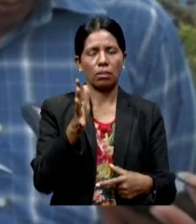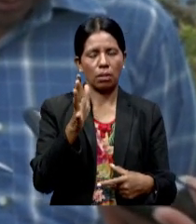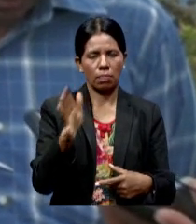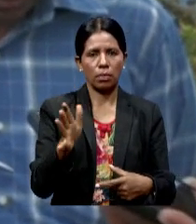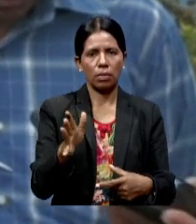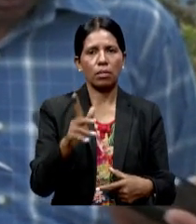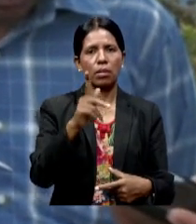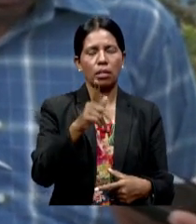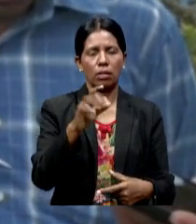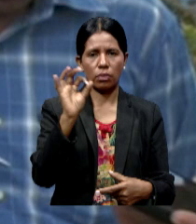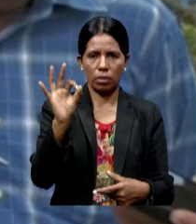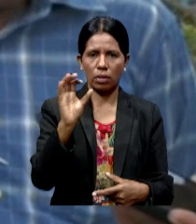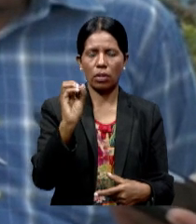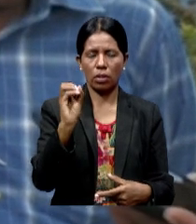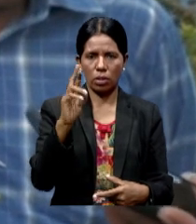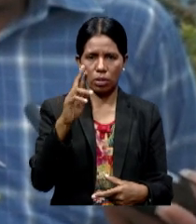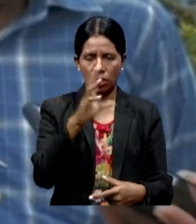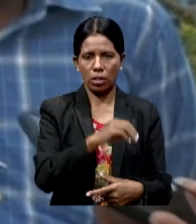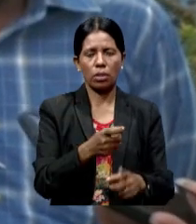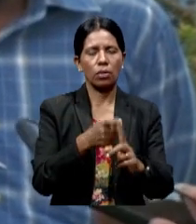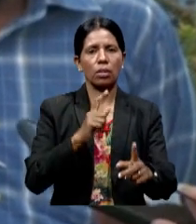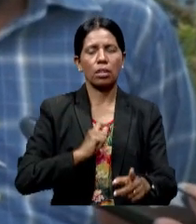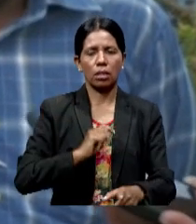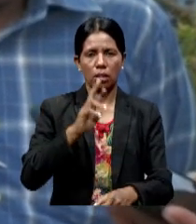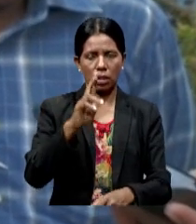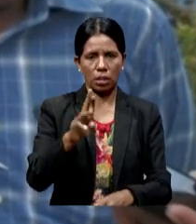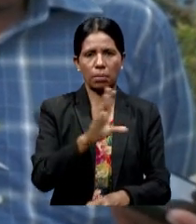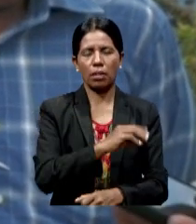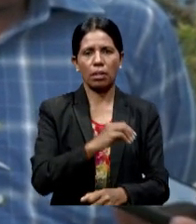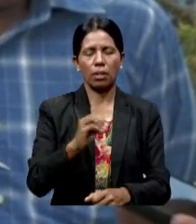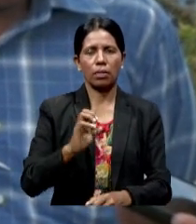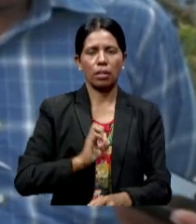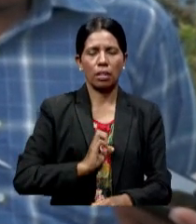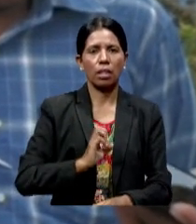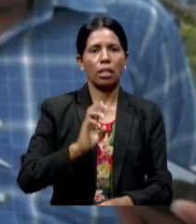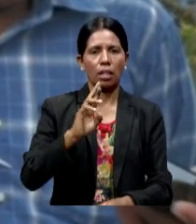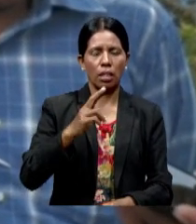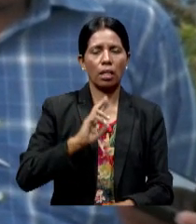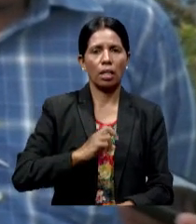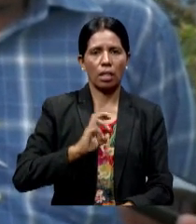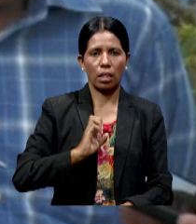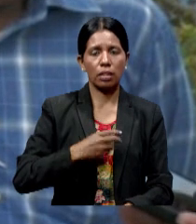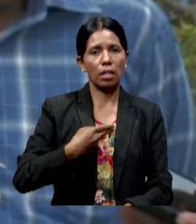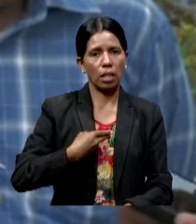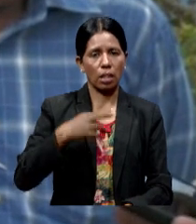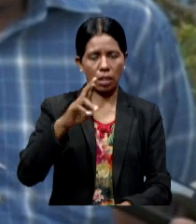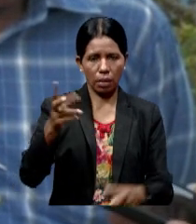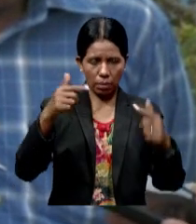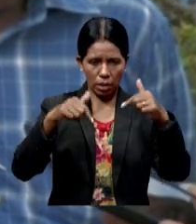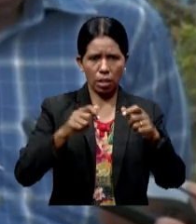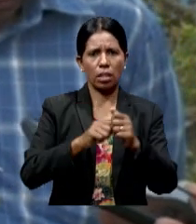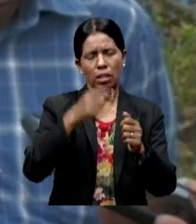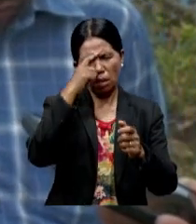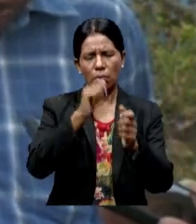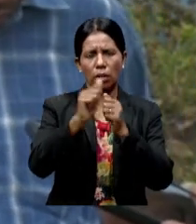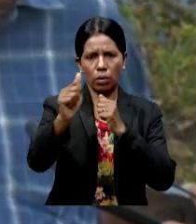Husi ia posibilidade bele mo susi tibar ho husi hera mai ne liga mai ne antau nista ne bedo antau ita precisa garantia